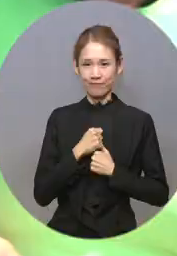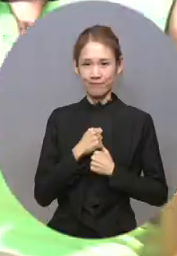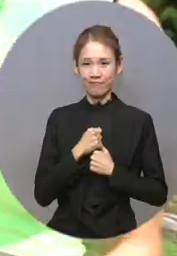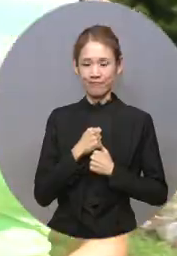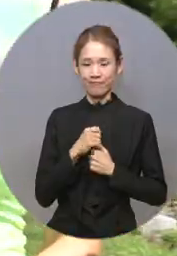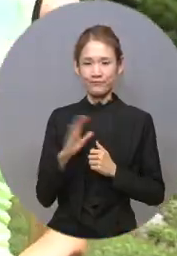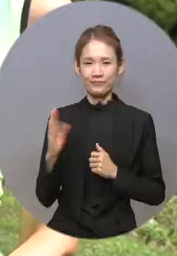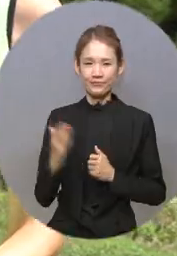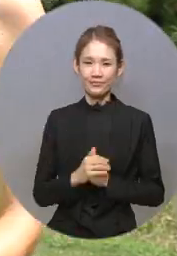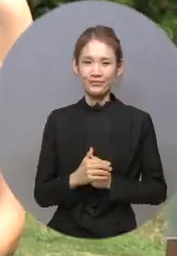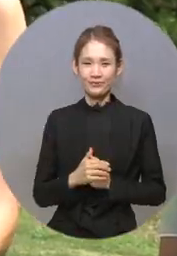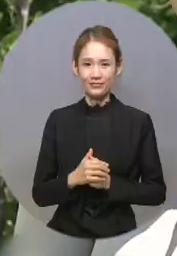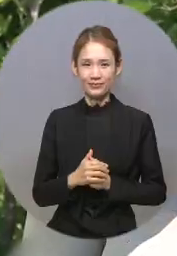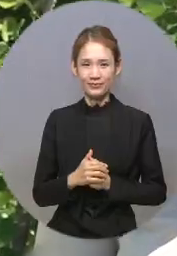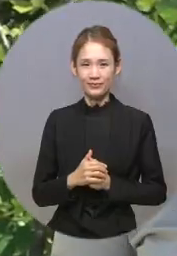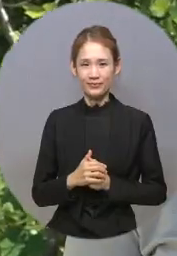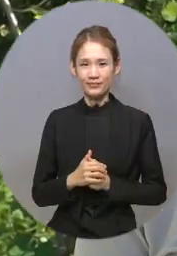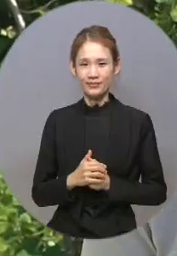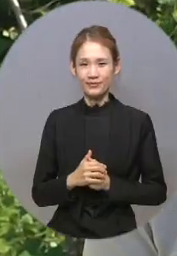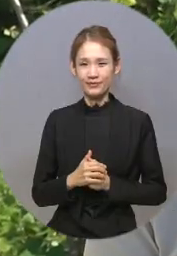거야.